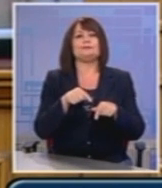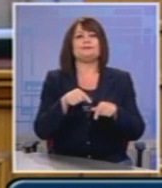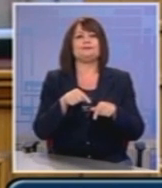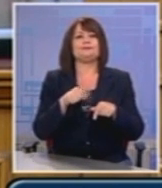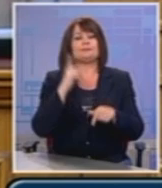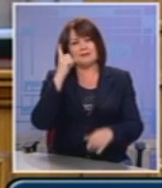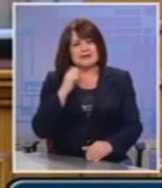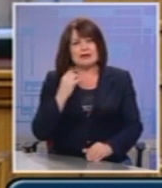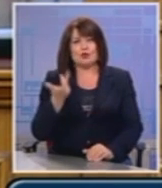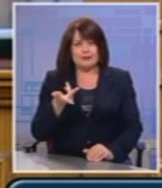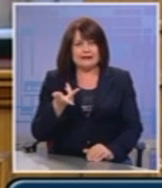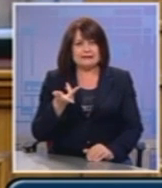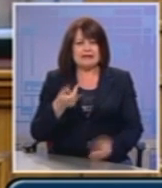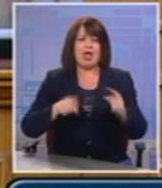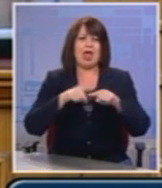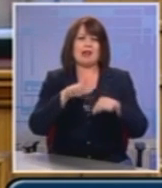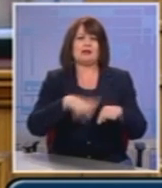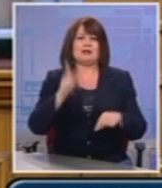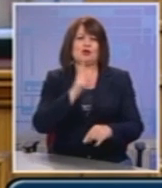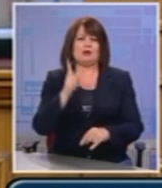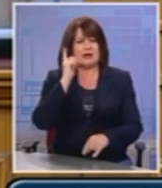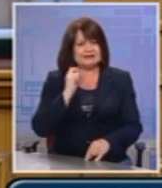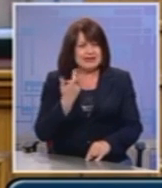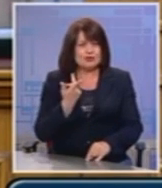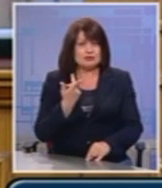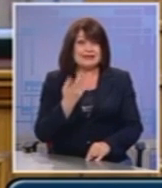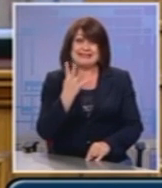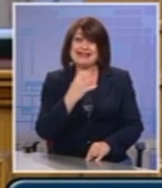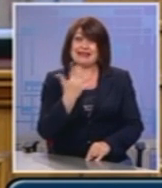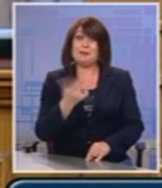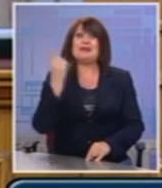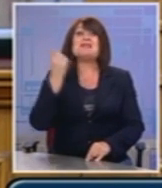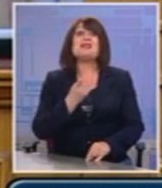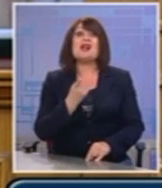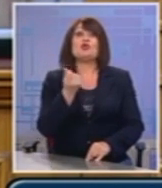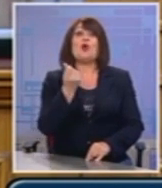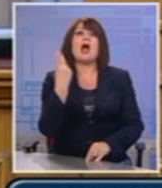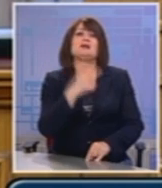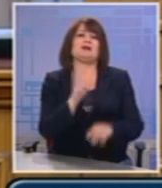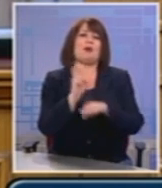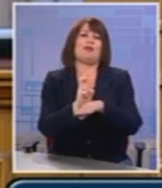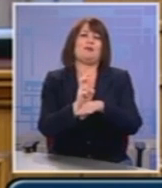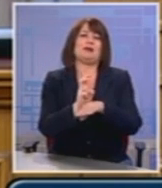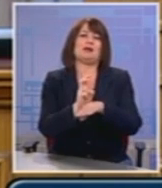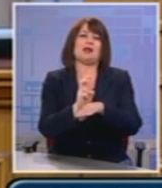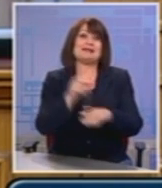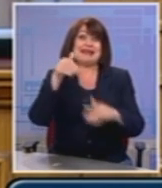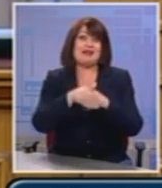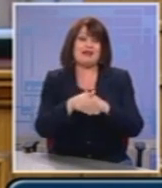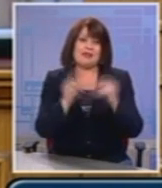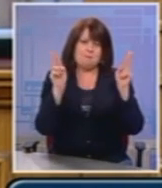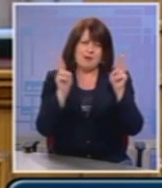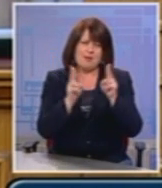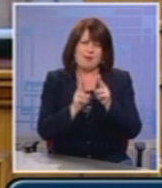γνωστή περίπου στην ελληνική κοινωνία έχασαν περίπου το 45% των αποθεμα του σε ένα βράδ